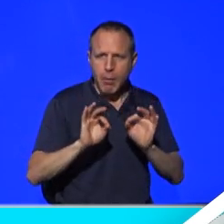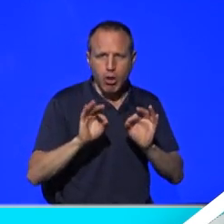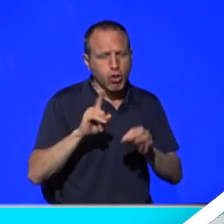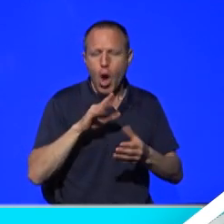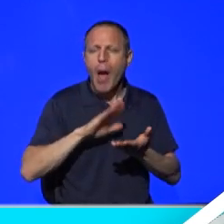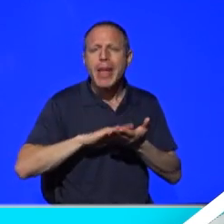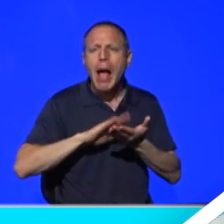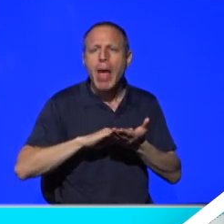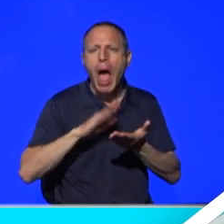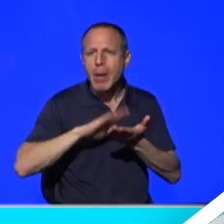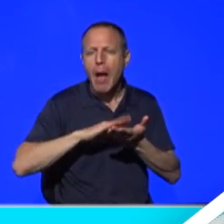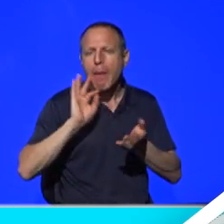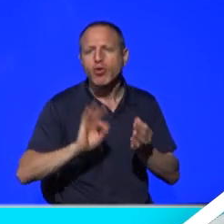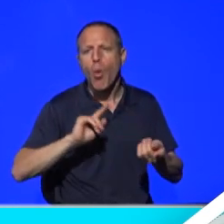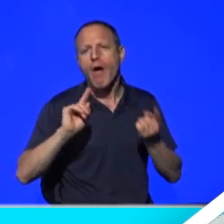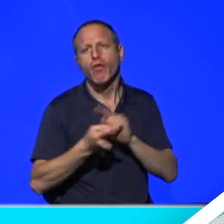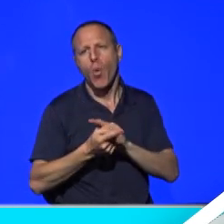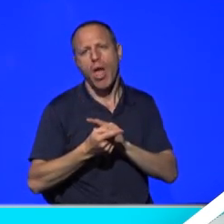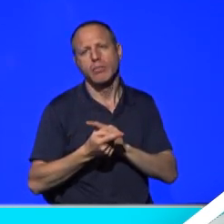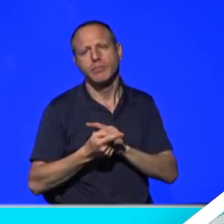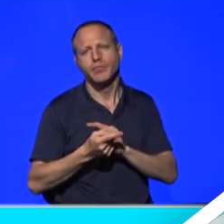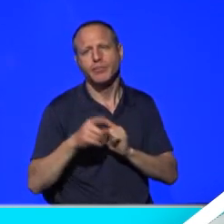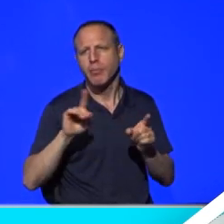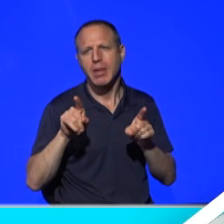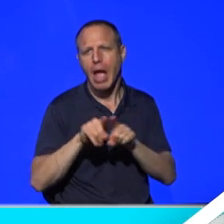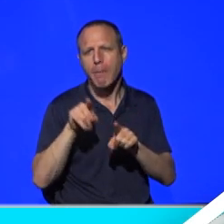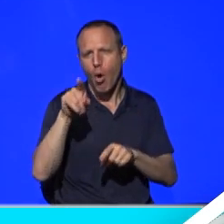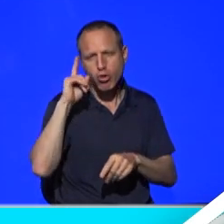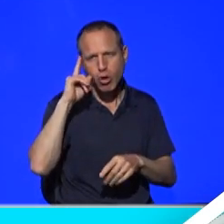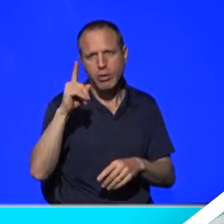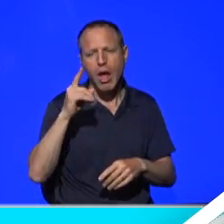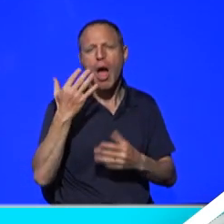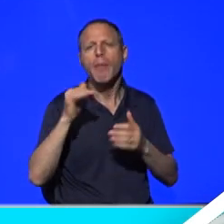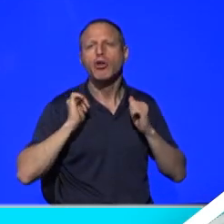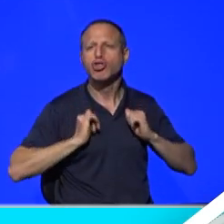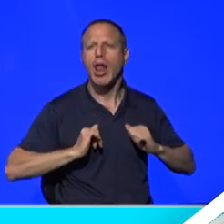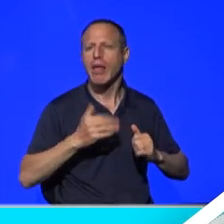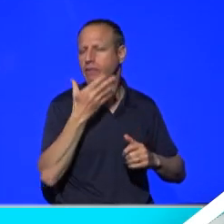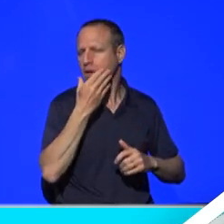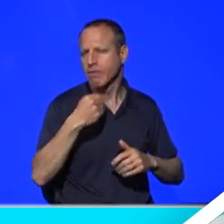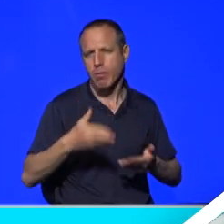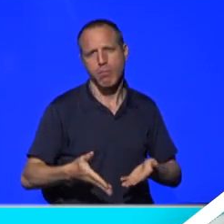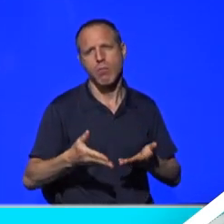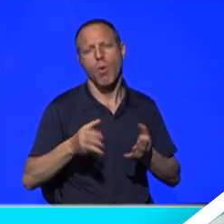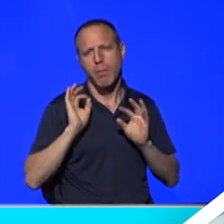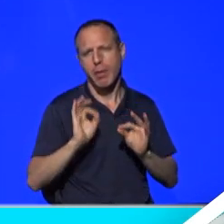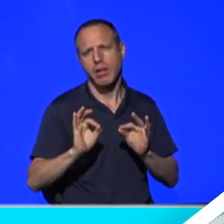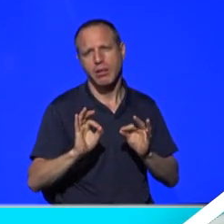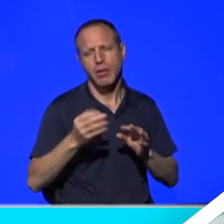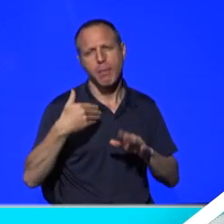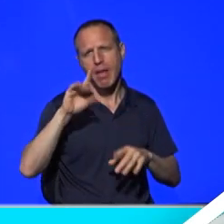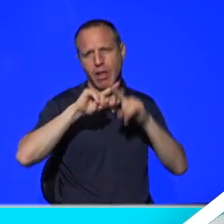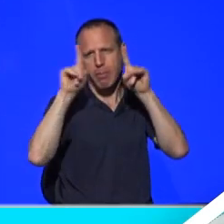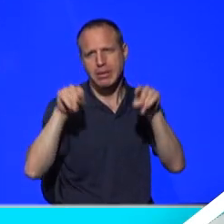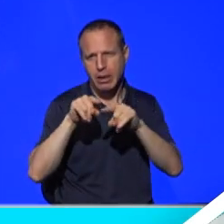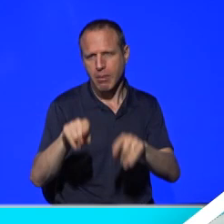המגמה, המגמה פה היא בדיוק הפוכה, ומי כמוך יודע כמה שלב ופסטורלי פה באמת, מעבר למסכים